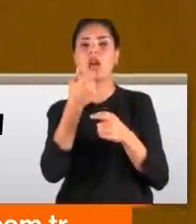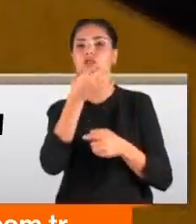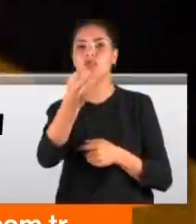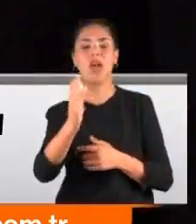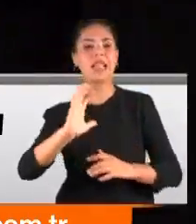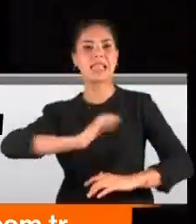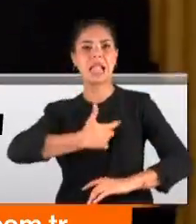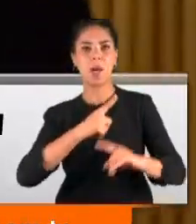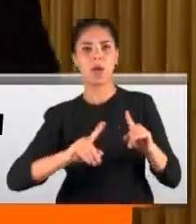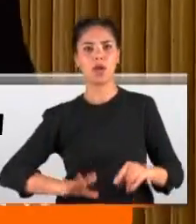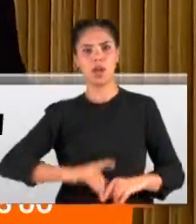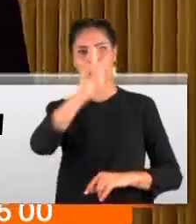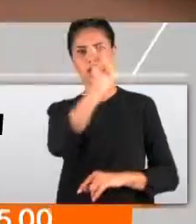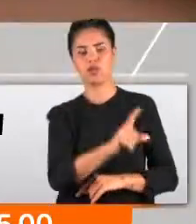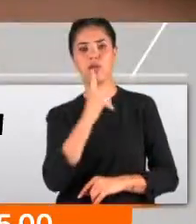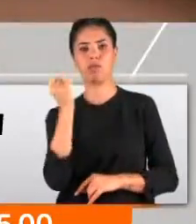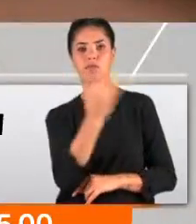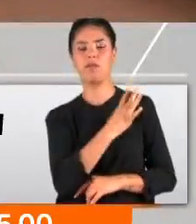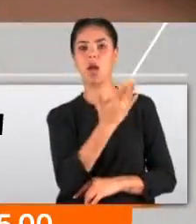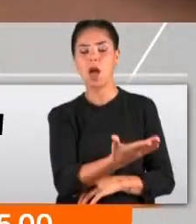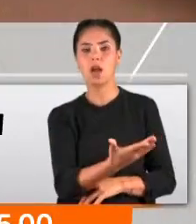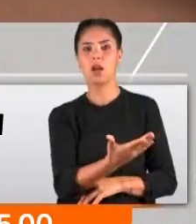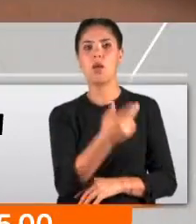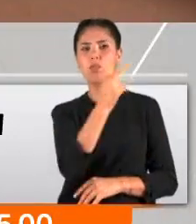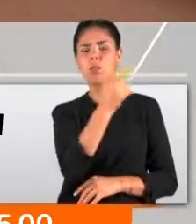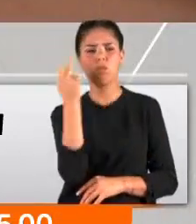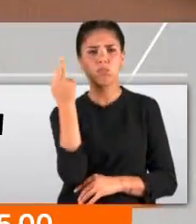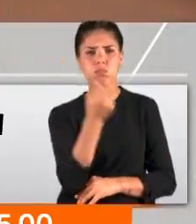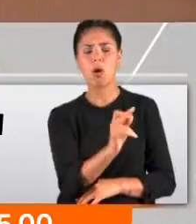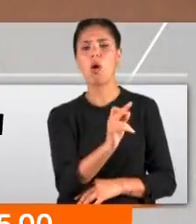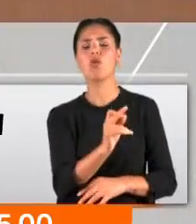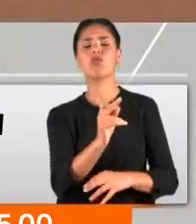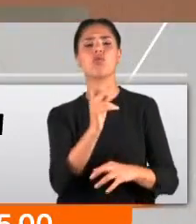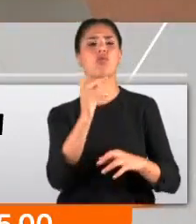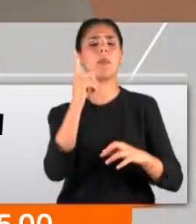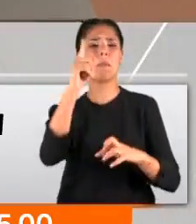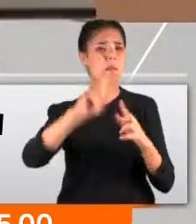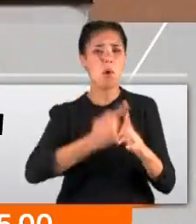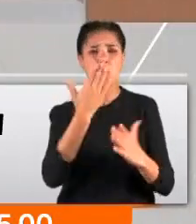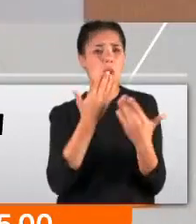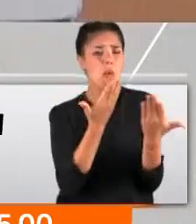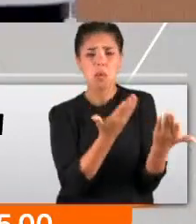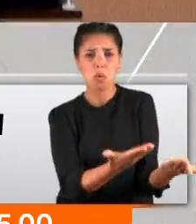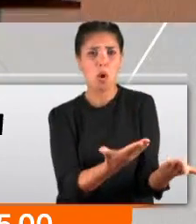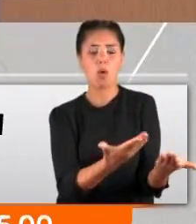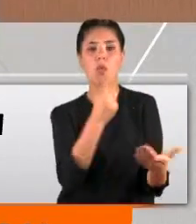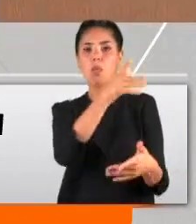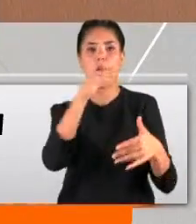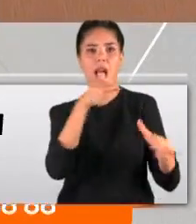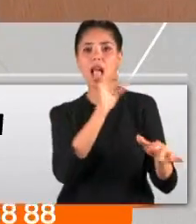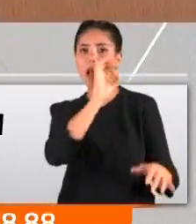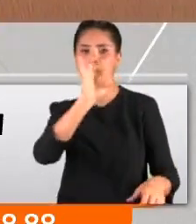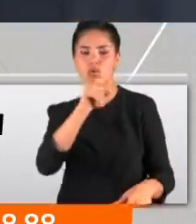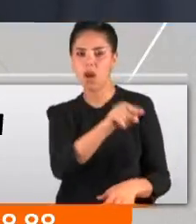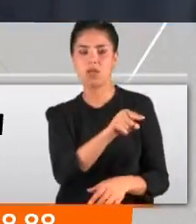sahibi Kılıçdaroğlu'nu da es geçmedi. Elle tutulur hiçbir projeleri olmayanların yaptığı boykot